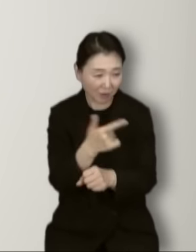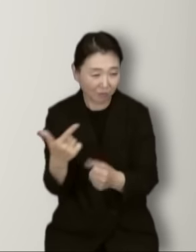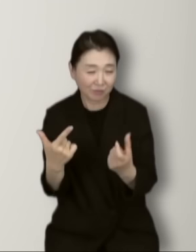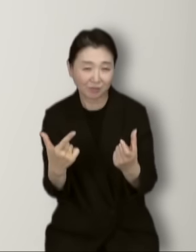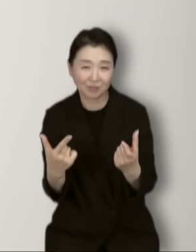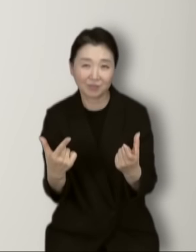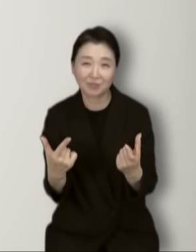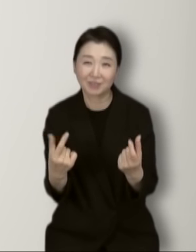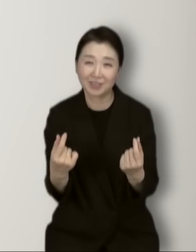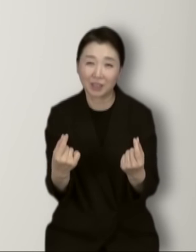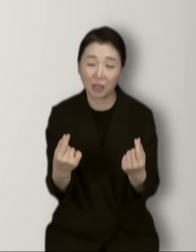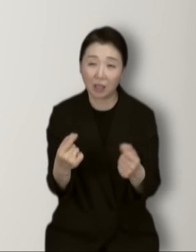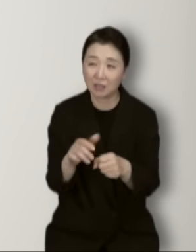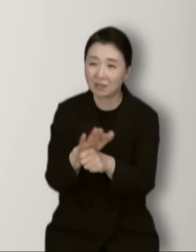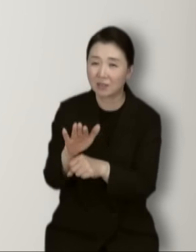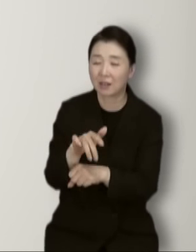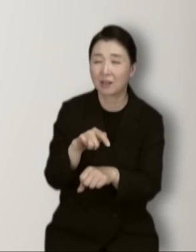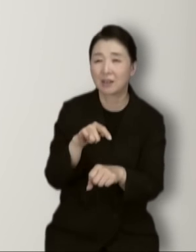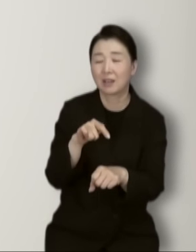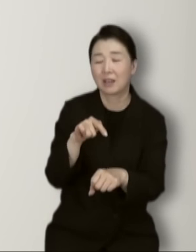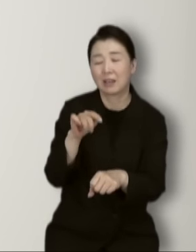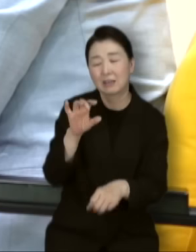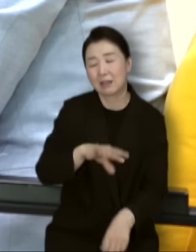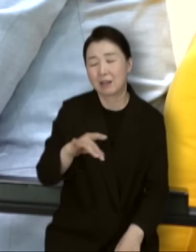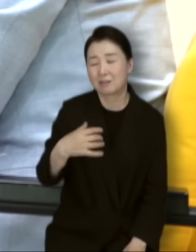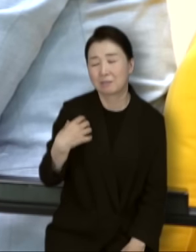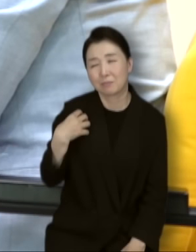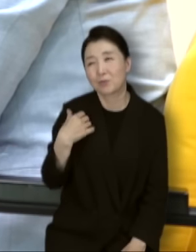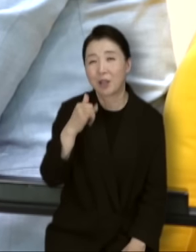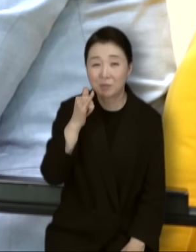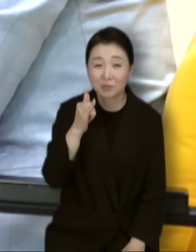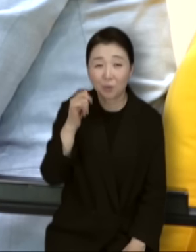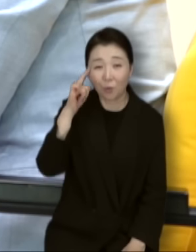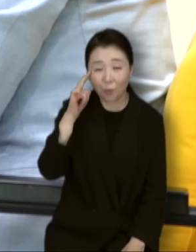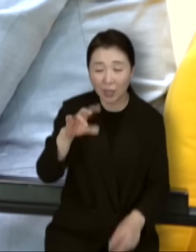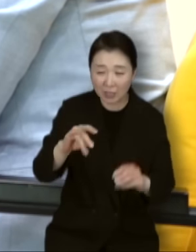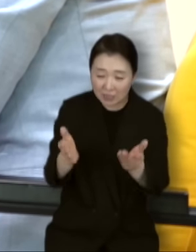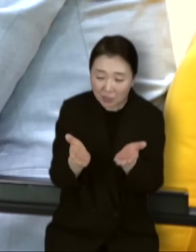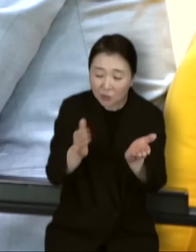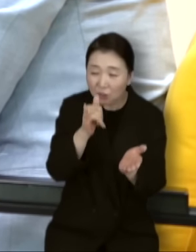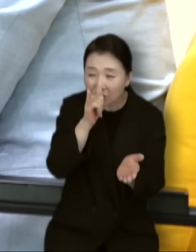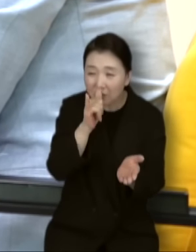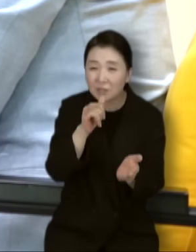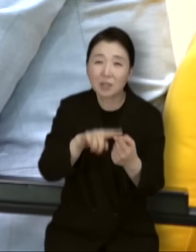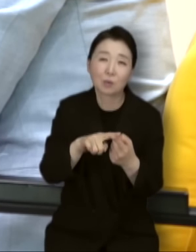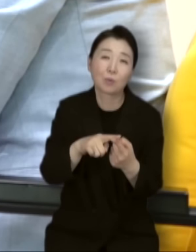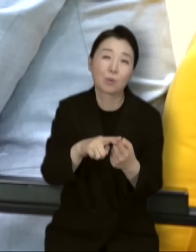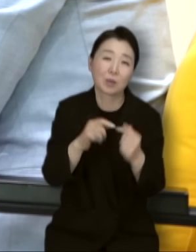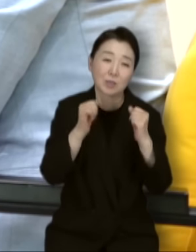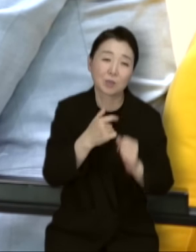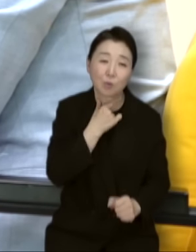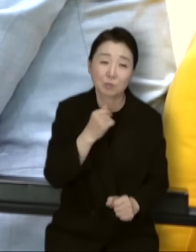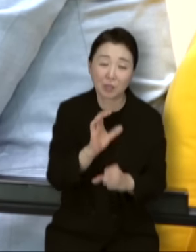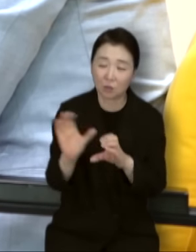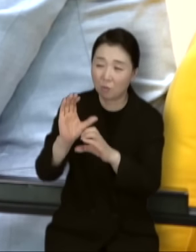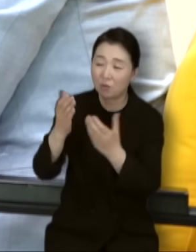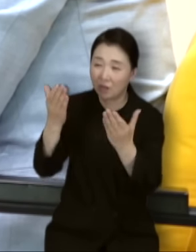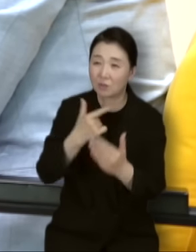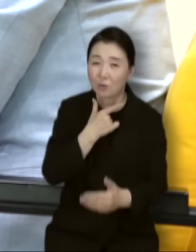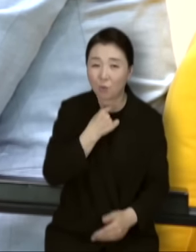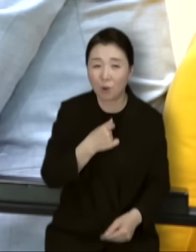사랑하시나 보다네 그 사랑이 어떨 땐 벅찰 때가 있어요 나는 그냥 질그릇으로 잊고 싶은데 자꾸 저를